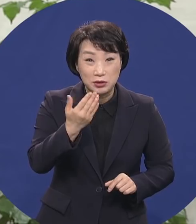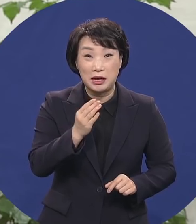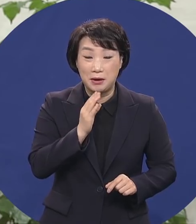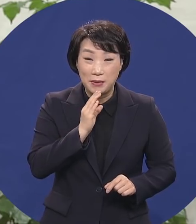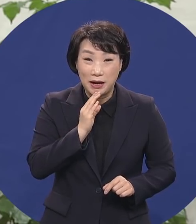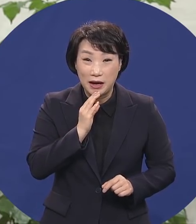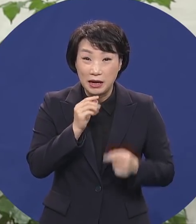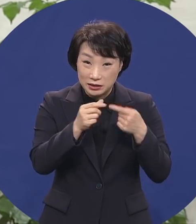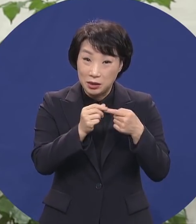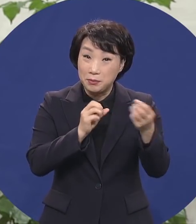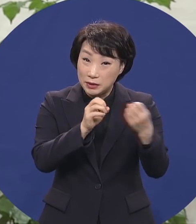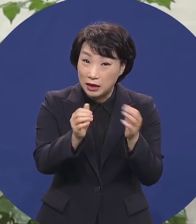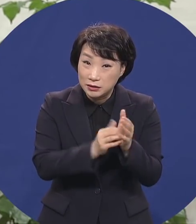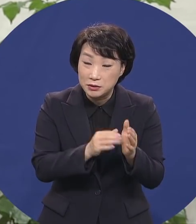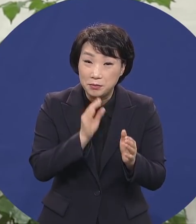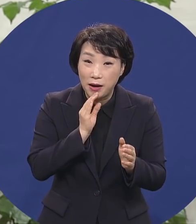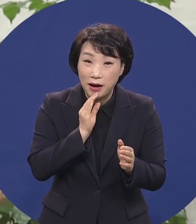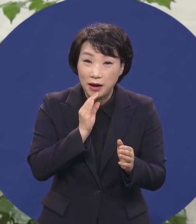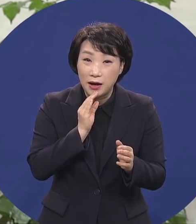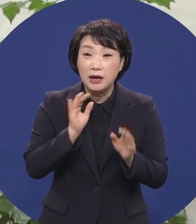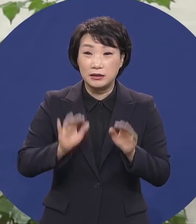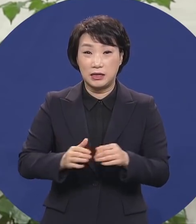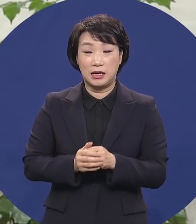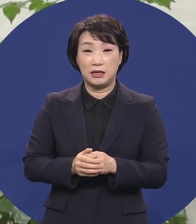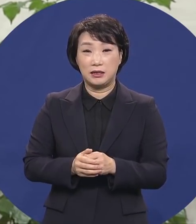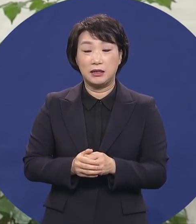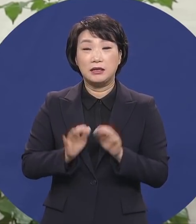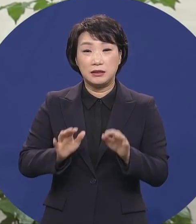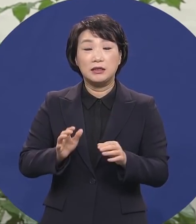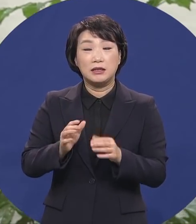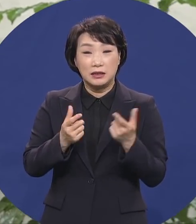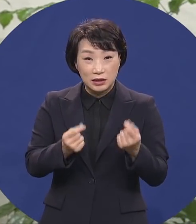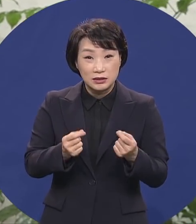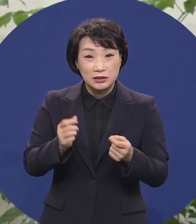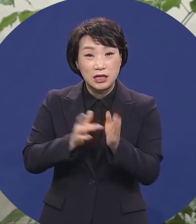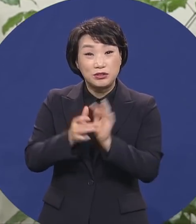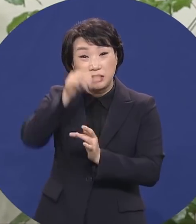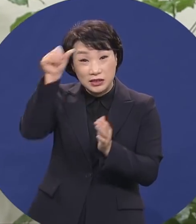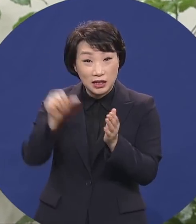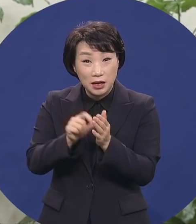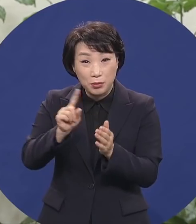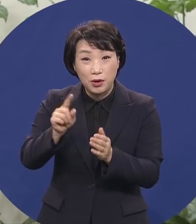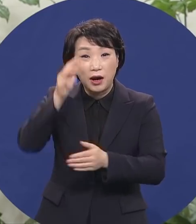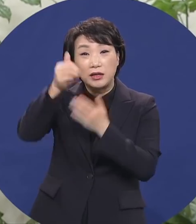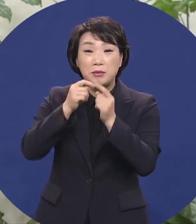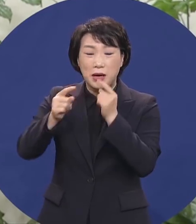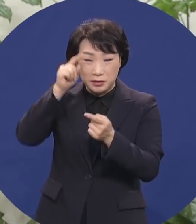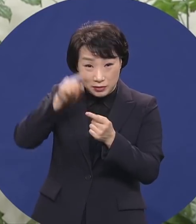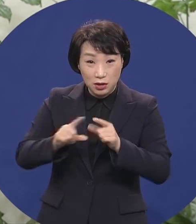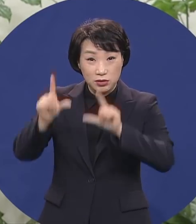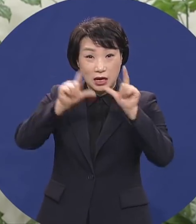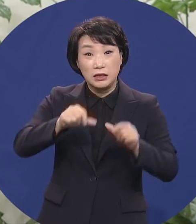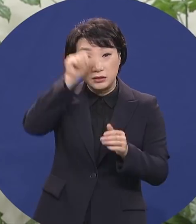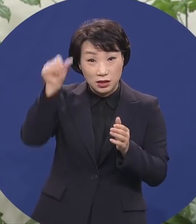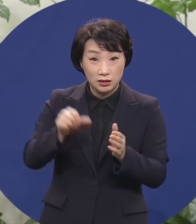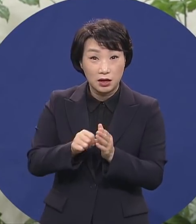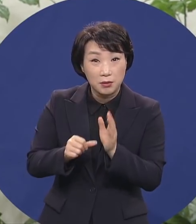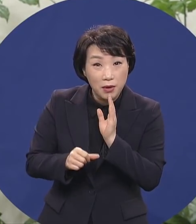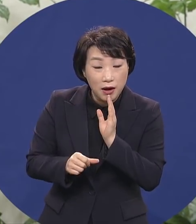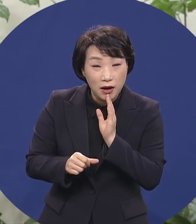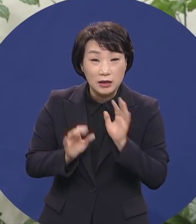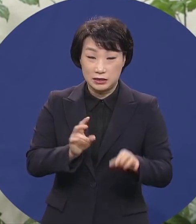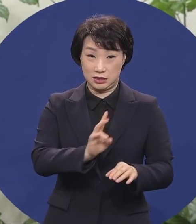할 것이냐라고 말씀하시든지, 예수님의 생애는 하나님 말씀으로 다 산 생애였어요.